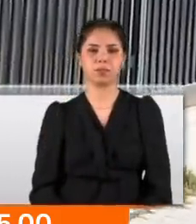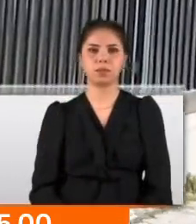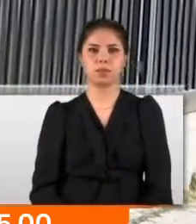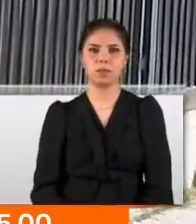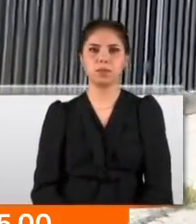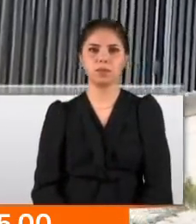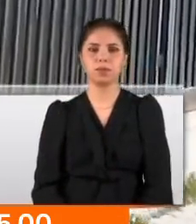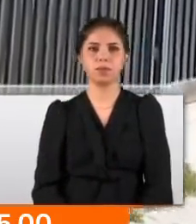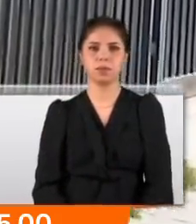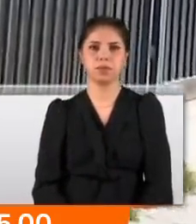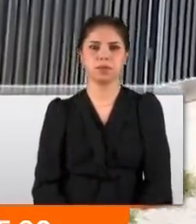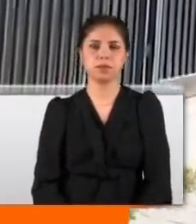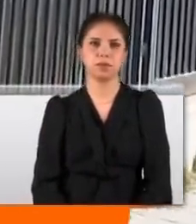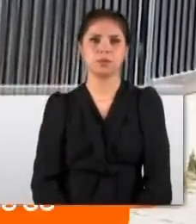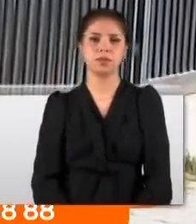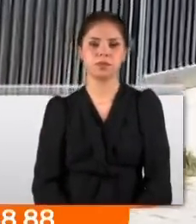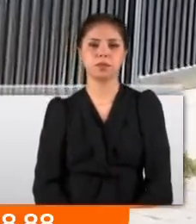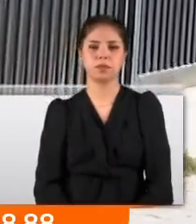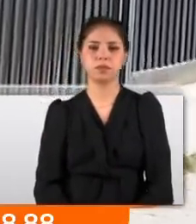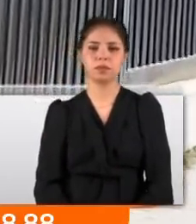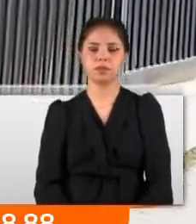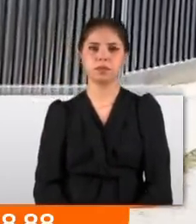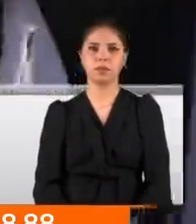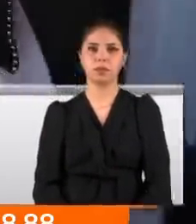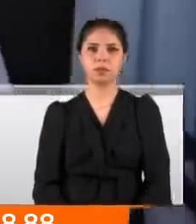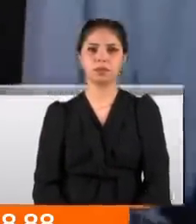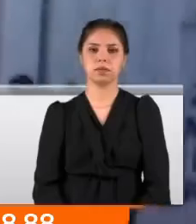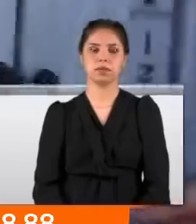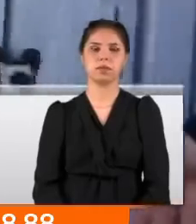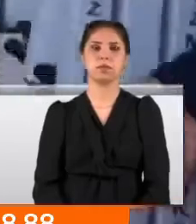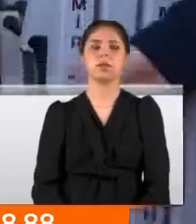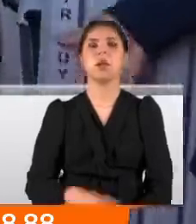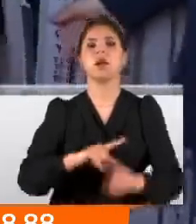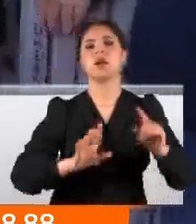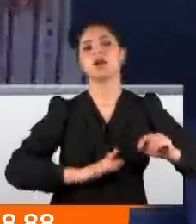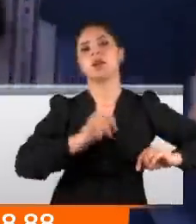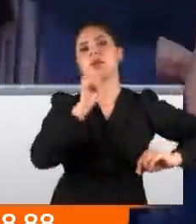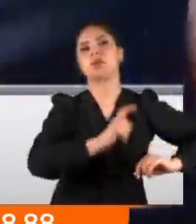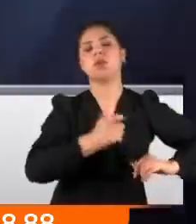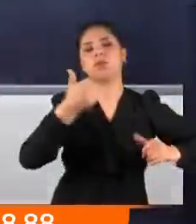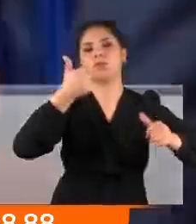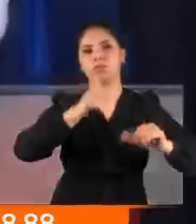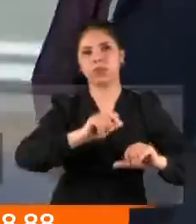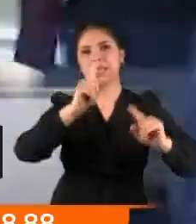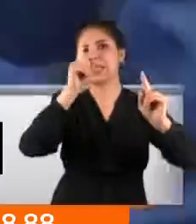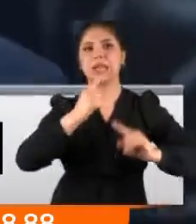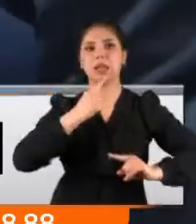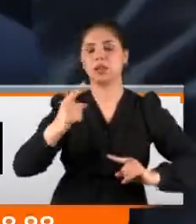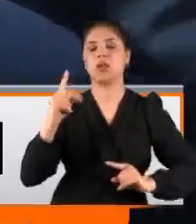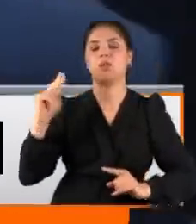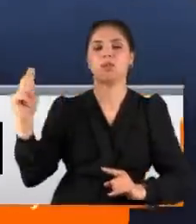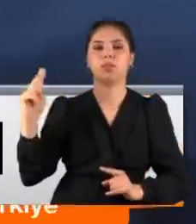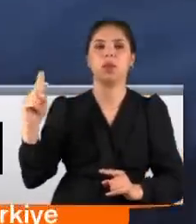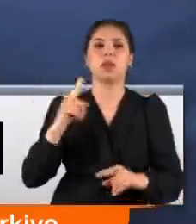masadan kalkmadık, belki kaldırıldık. Oysa Kılıçdaroğlu'nun kazanamayacağını ilk dillendiren